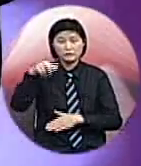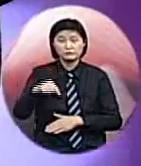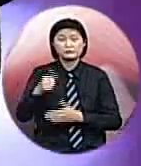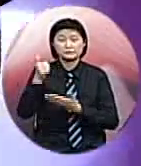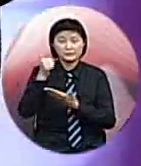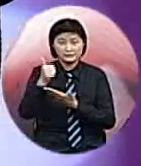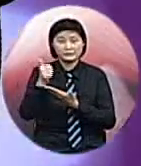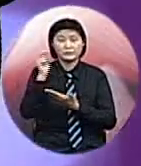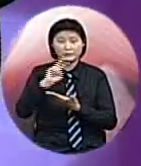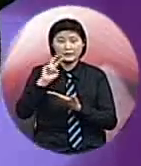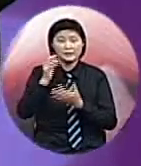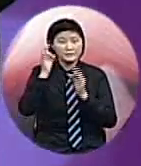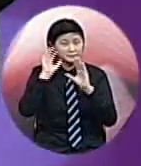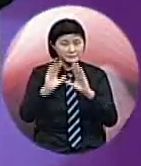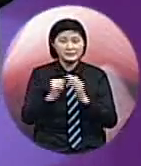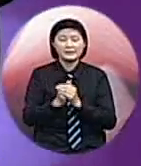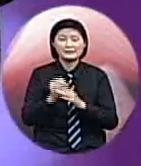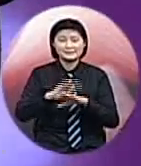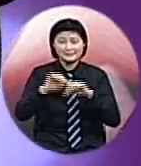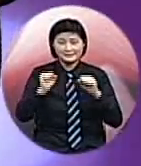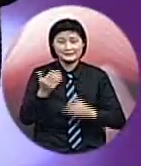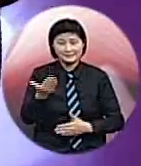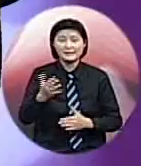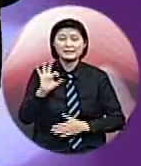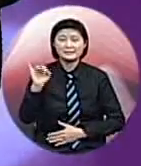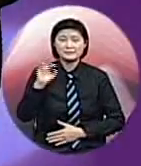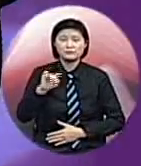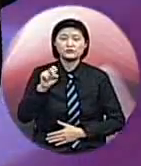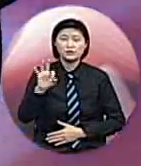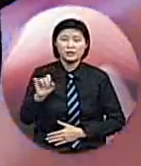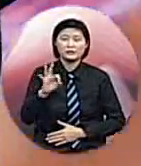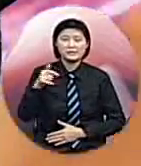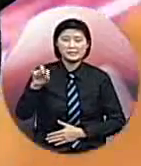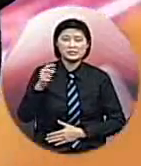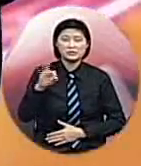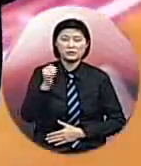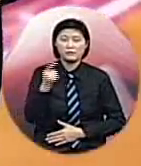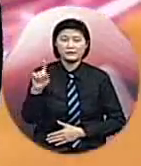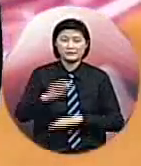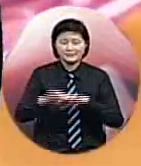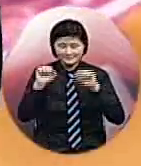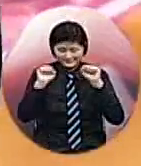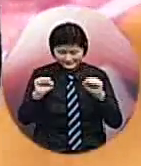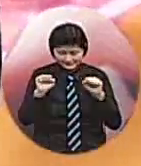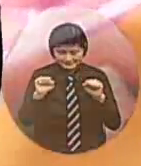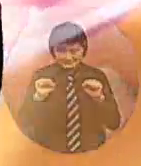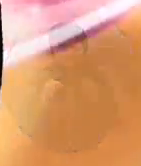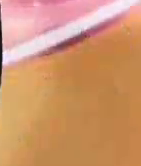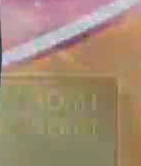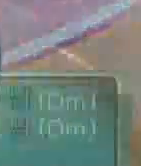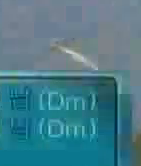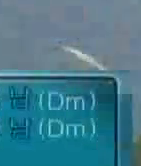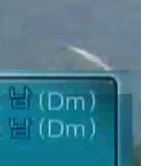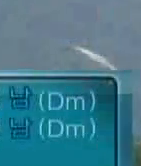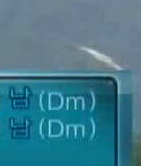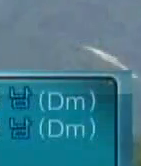주지향님의 앵콜곡 네. 들으면서 인사드릴게요. 네, 저는 지금까지 이부영. 저는 길정화였습니다. 여러분 안녕히 계세요. 안녕히 계세요.